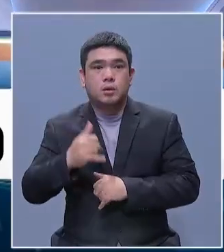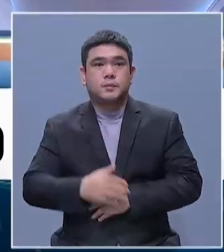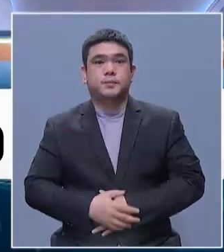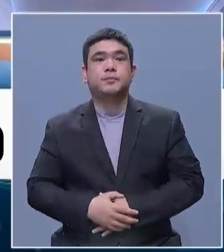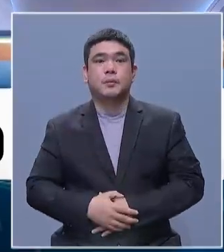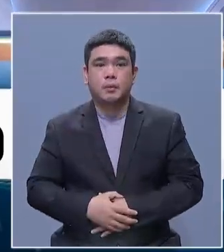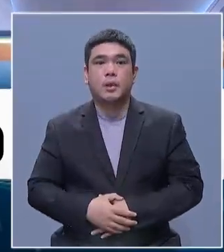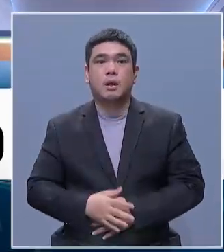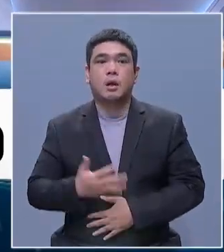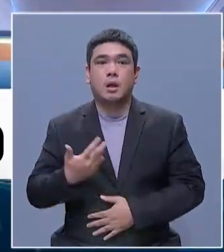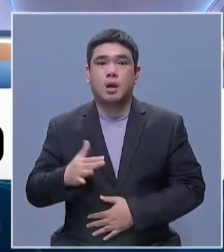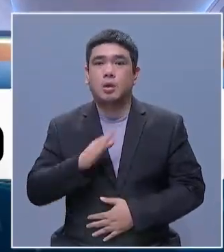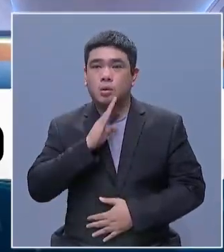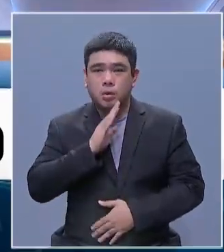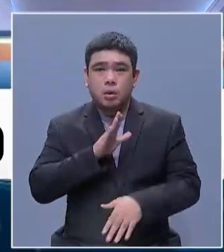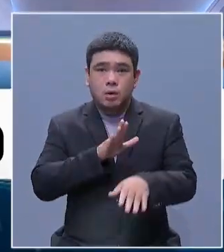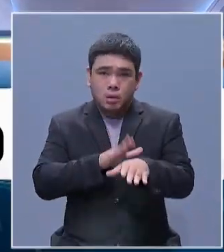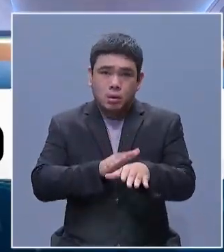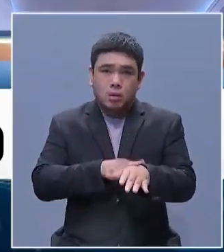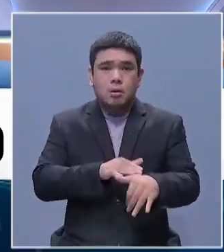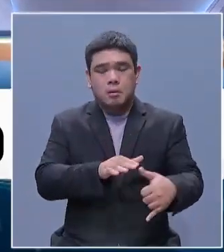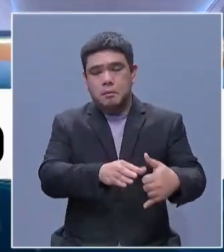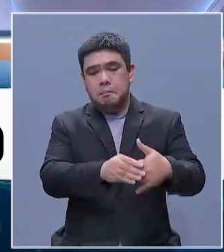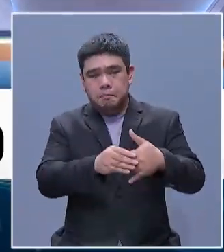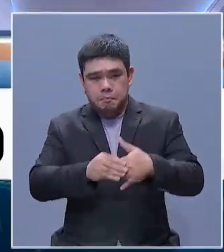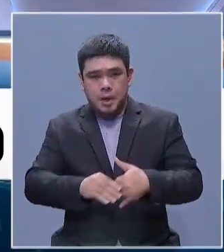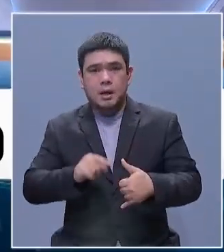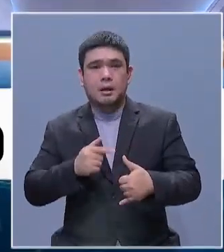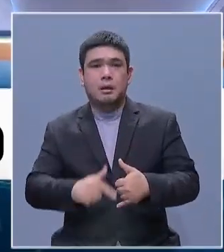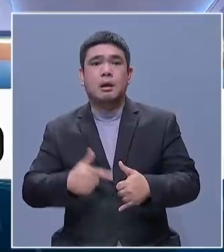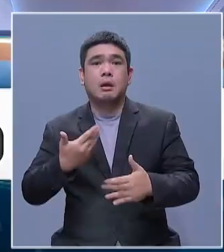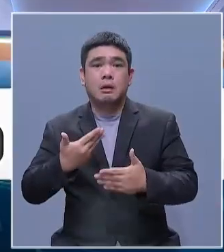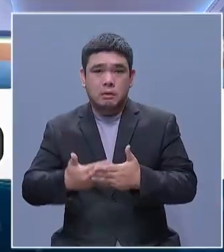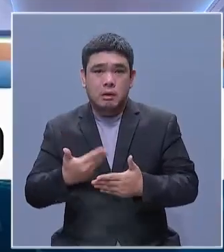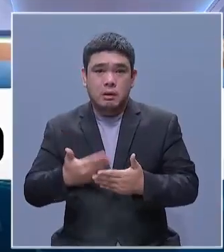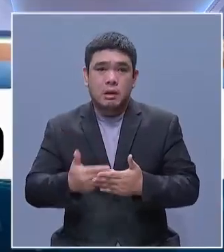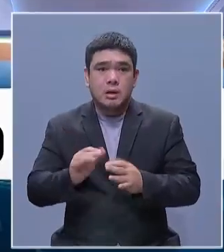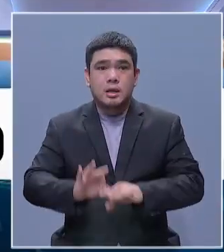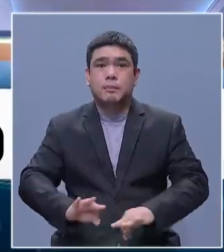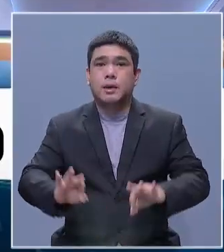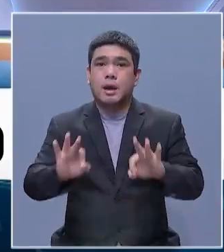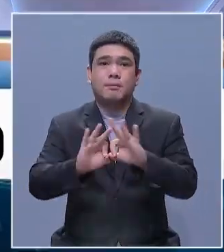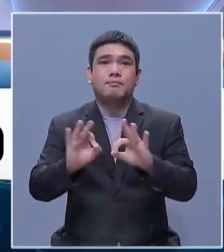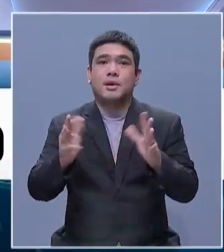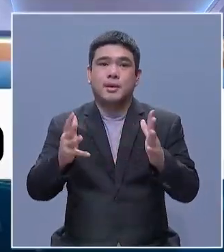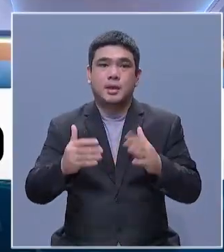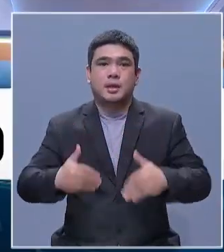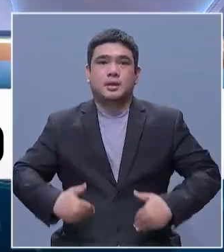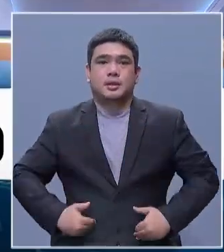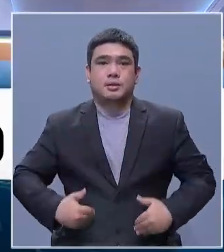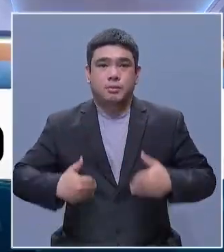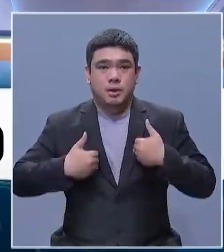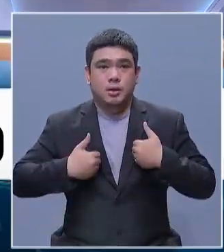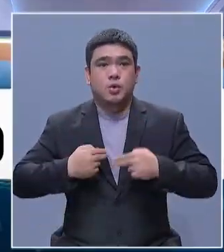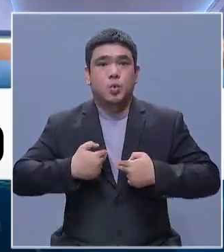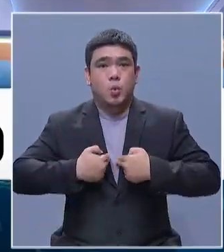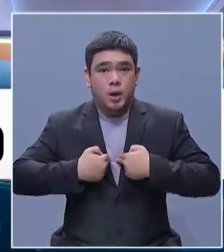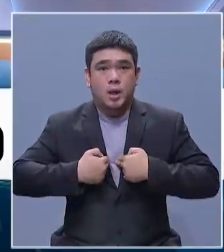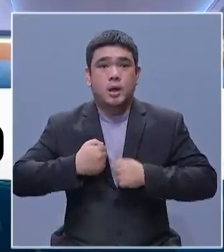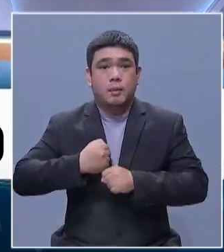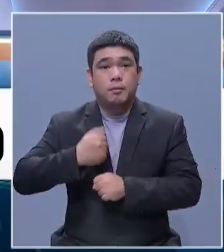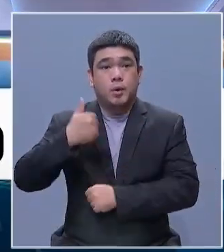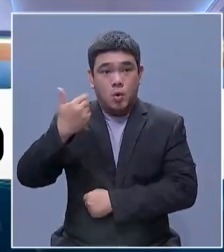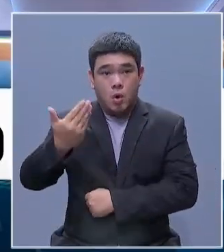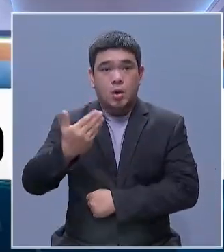ยแล้วก็เหมือนกับเกลี้ยกล่อมอ่ะบอกกันหน่อยว่าเรื่องเงินมันอาจจะไม่สำคัญเท่าเรื่องของชีวิตเอาความปลอดภัยเป็นหลักก่อนดีกว่านะครับ